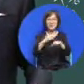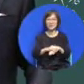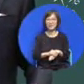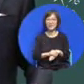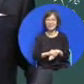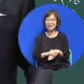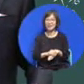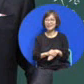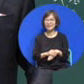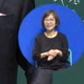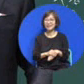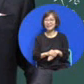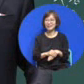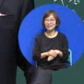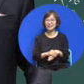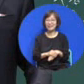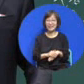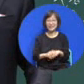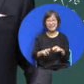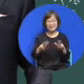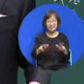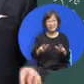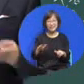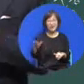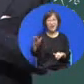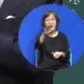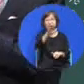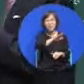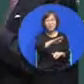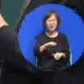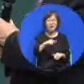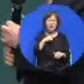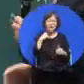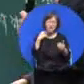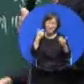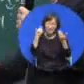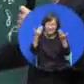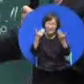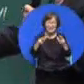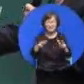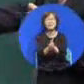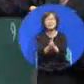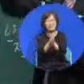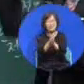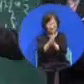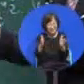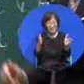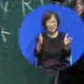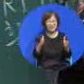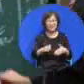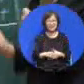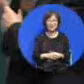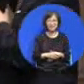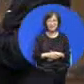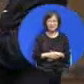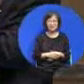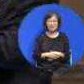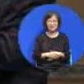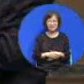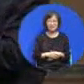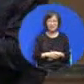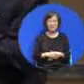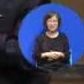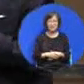여러분의 헌신 사역은 시작입니다. Your devotional ministry is just the beginning. 전부 보좌에